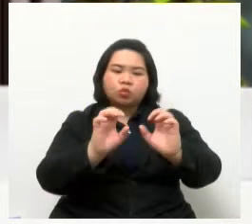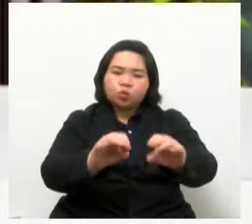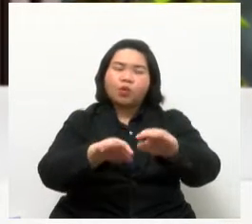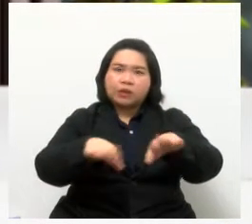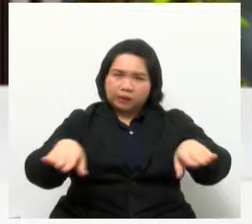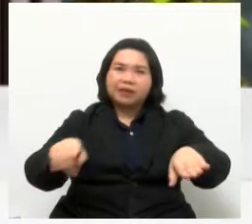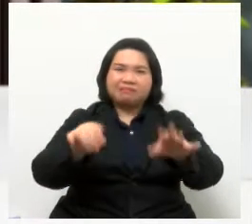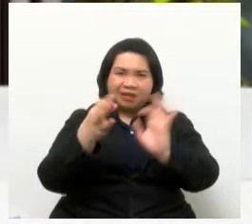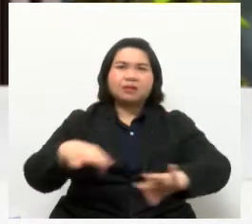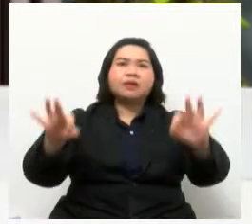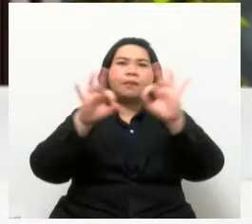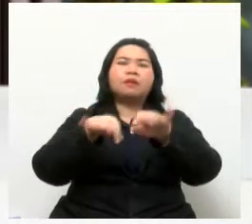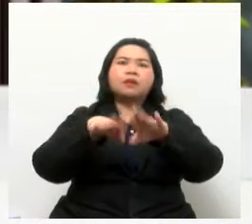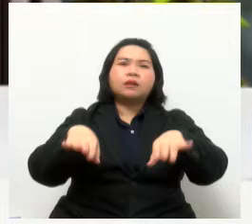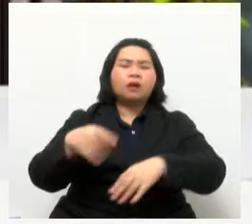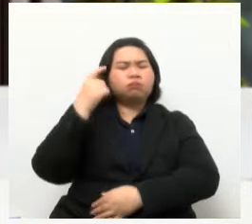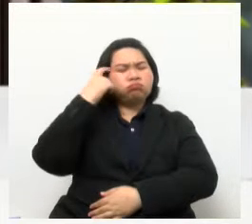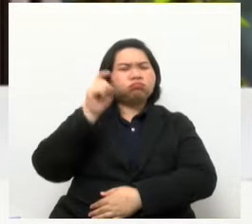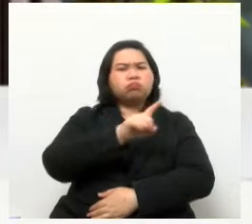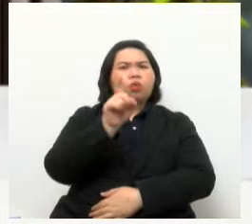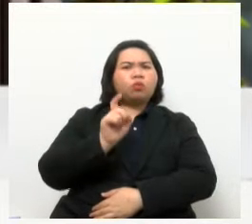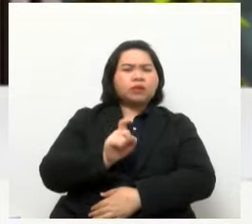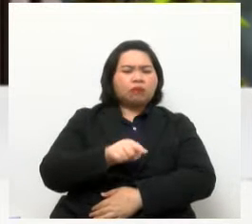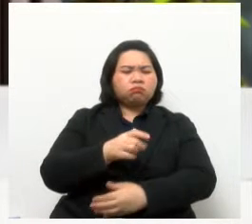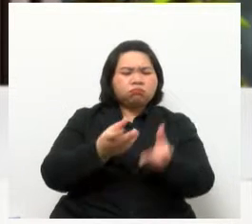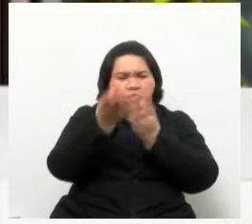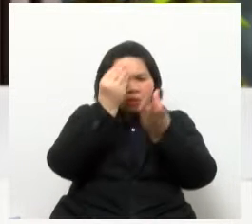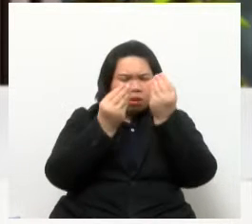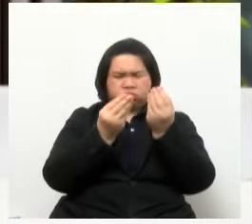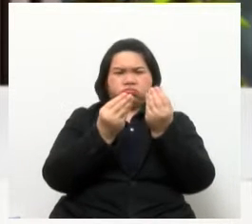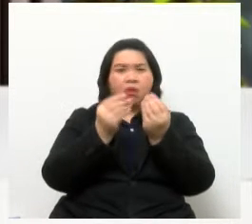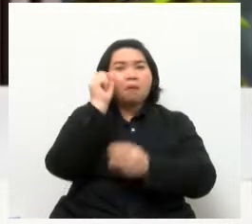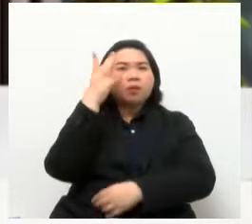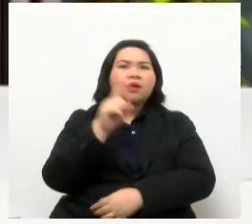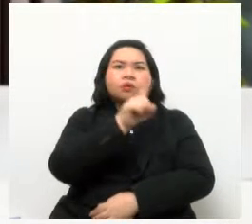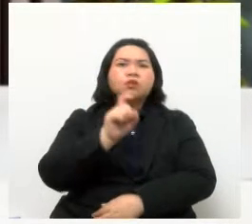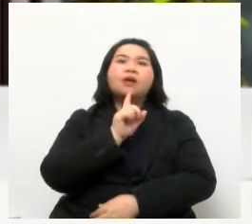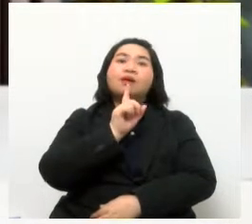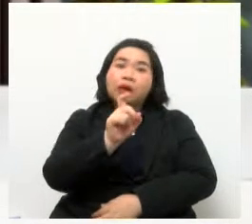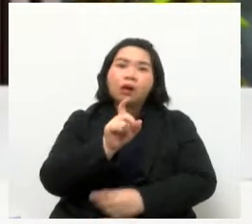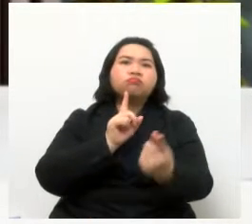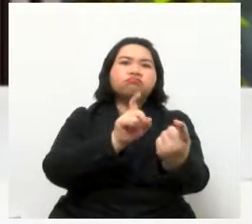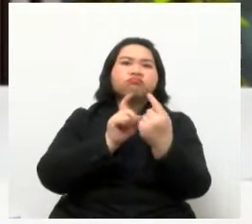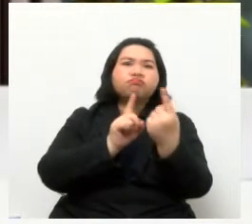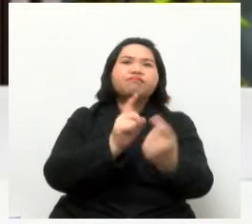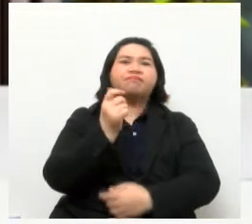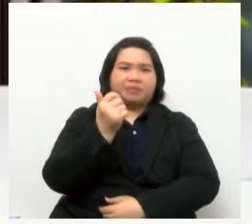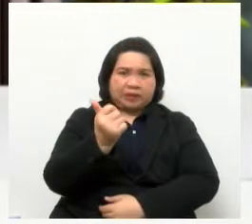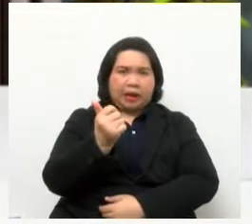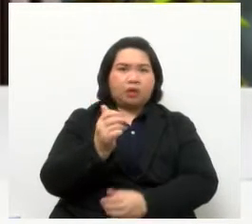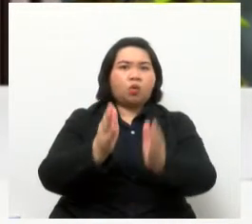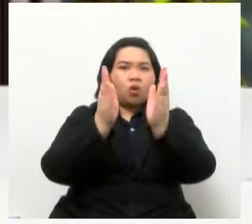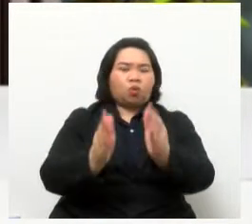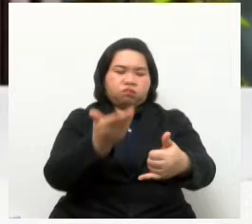ระตุ้นให้นักเรียนได้เกิดการตั้งคำถามการสงสัยต่างๆและนักเรียนก็ได้คำถามเนี้ยจากผู้รู้จริ